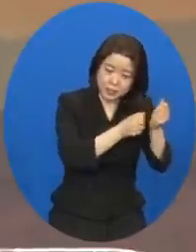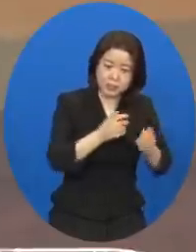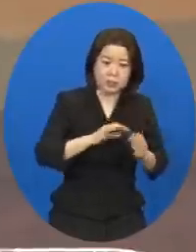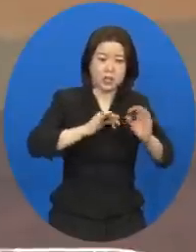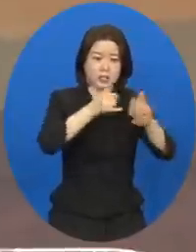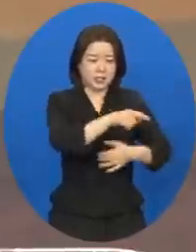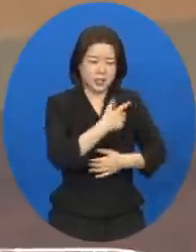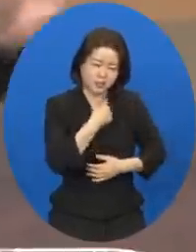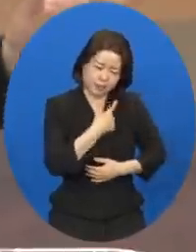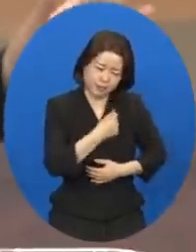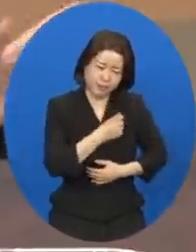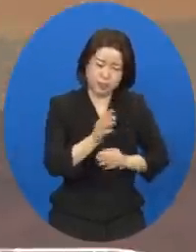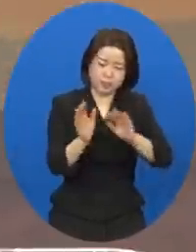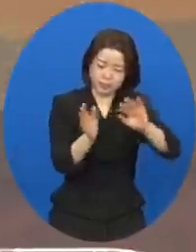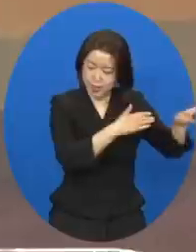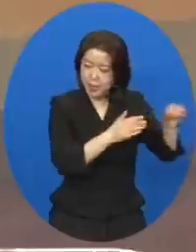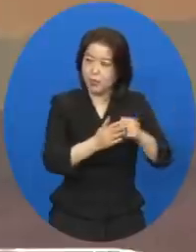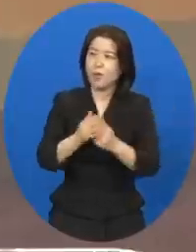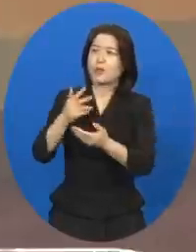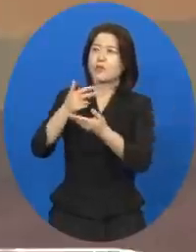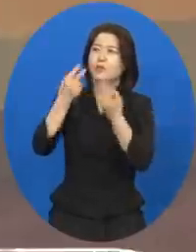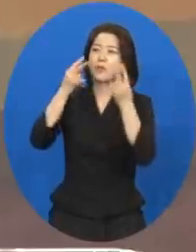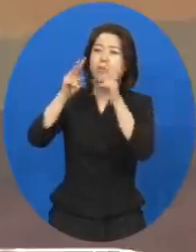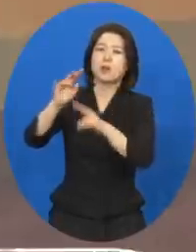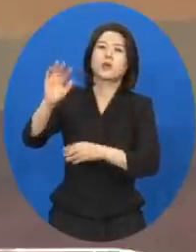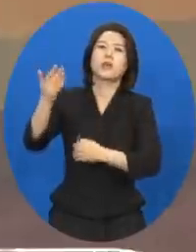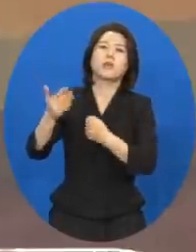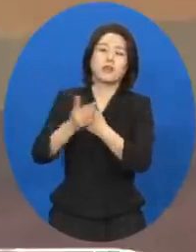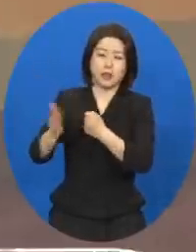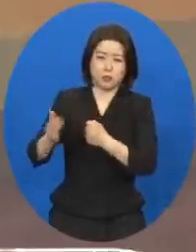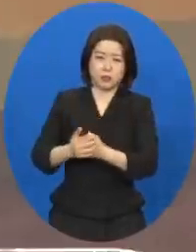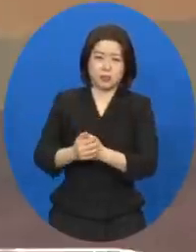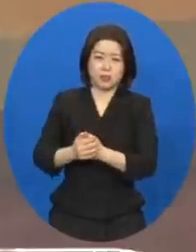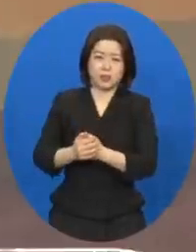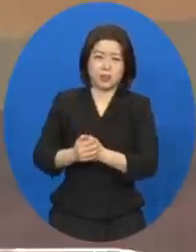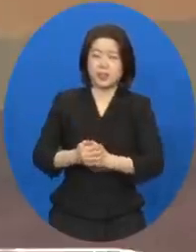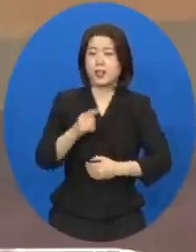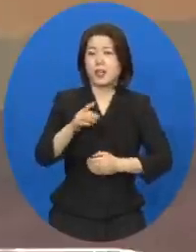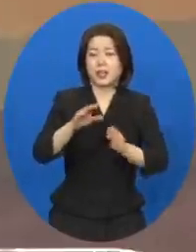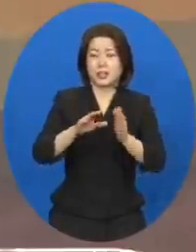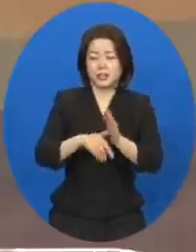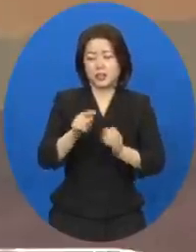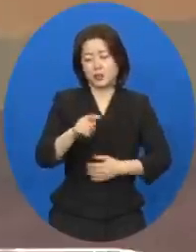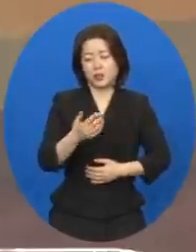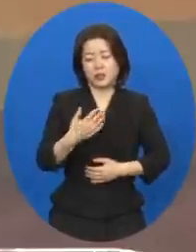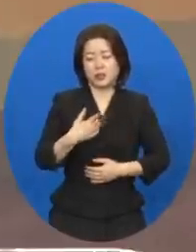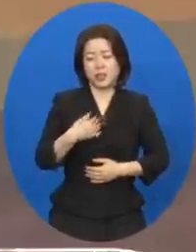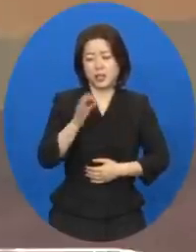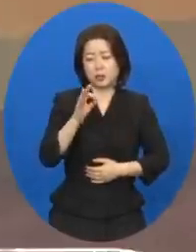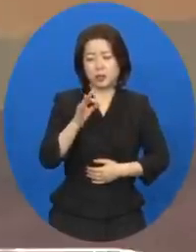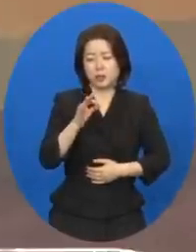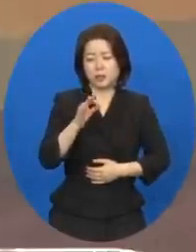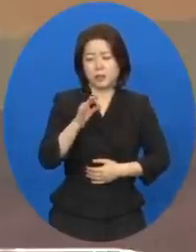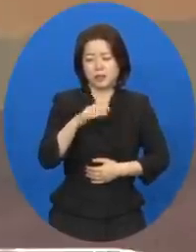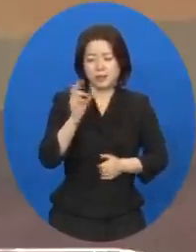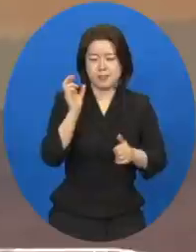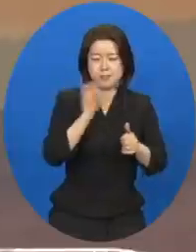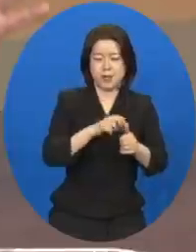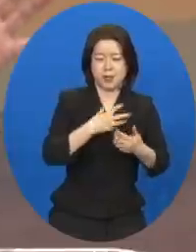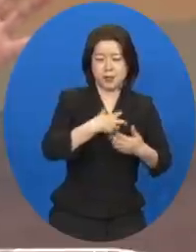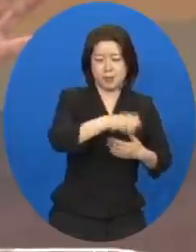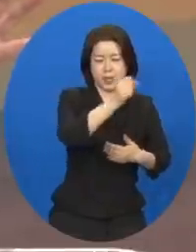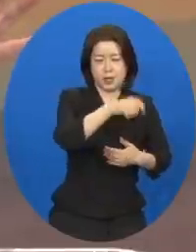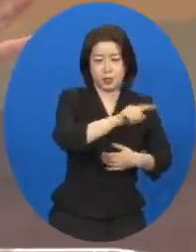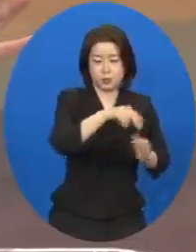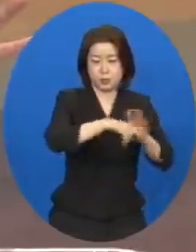두고 살지 않게 되었기 때문에. 그때 여러분 돈 떼먹고 도망간 사람 더 이상